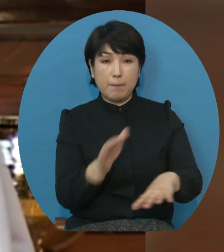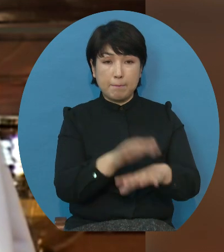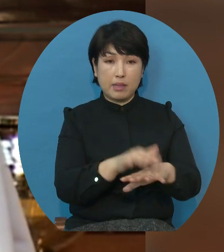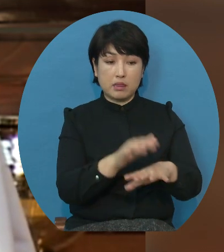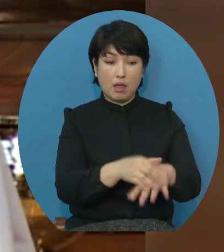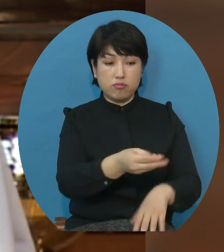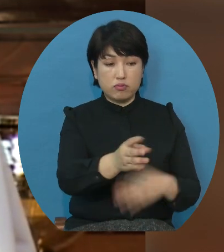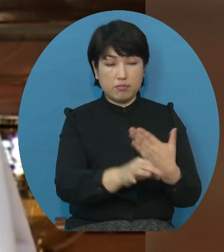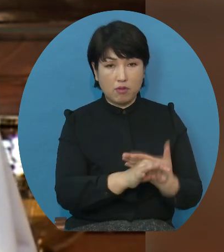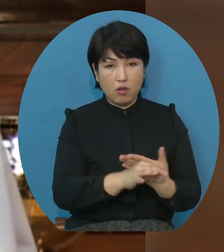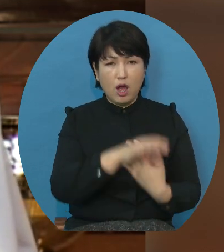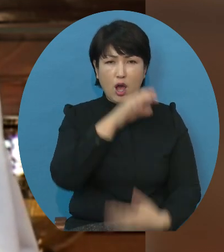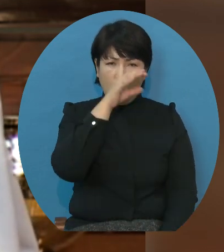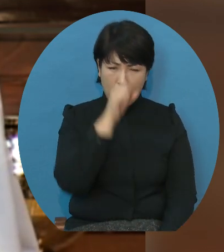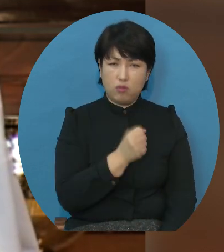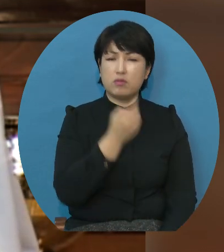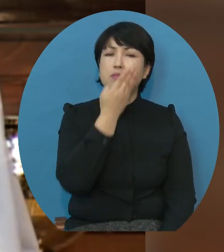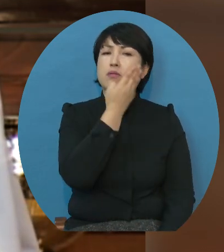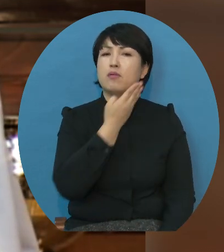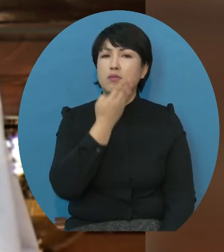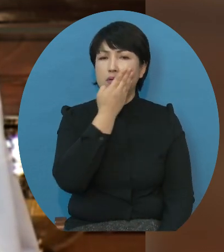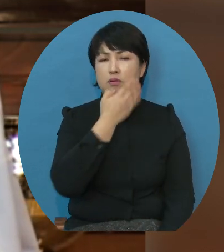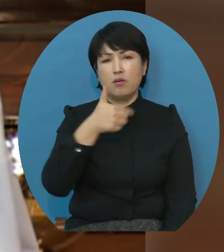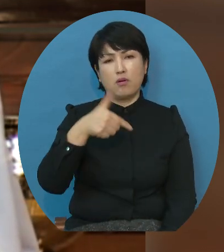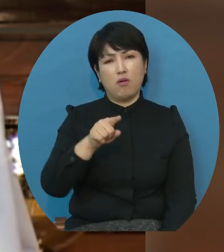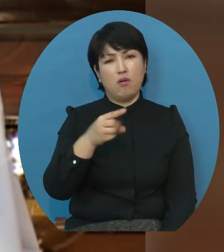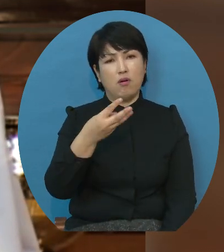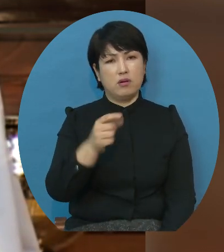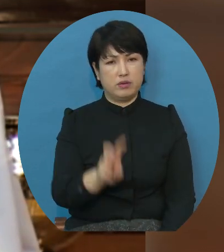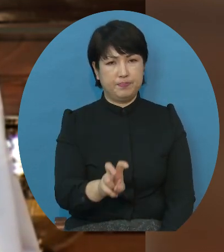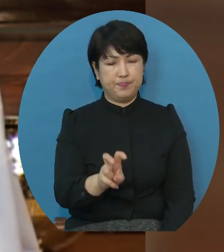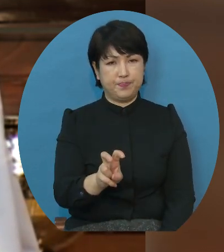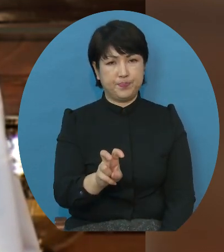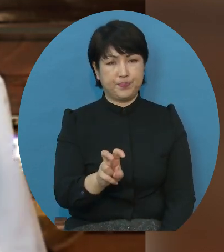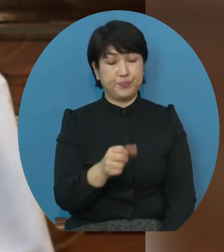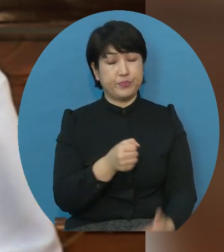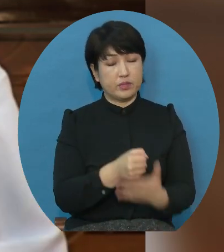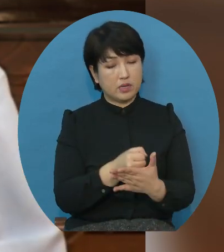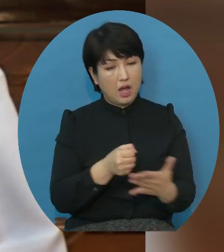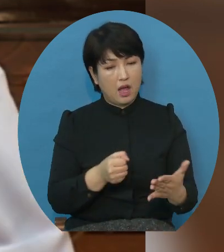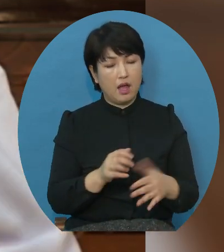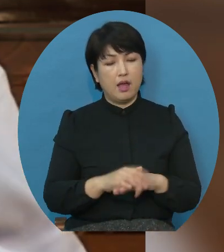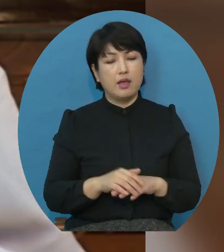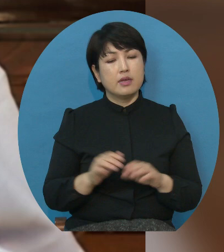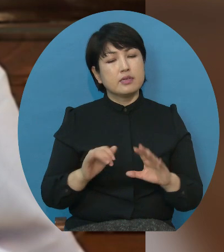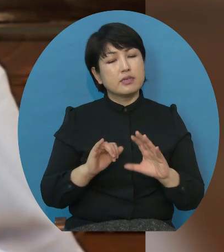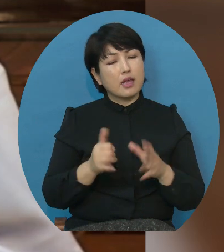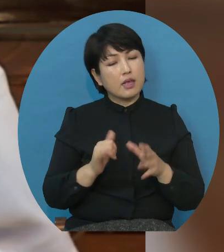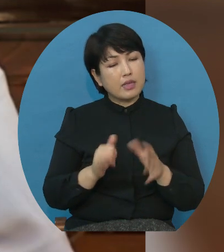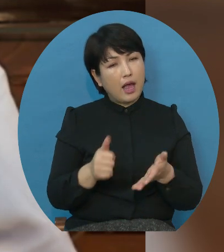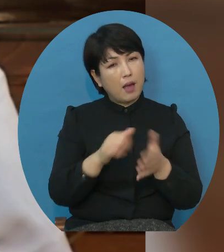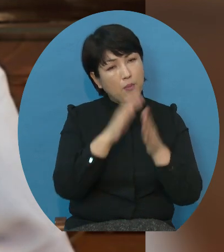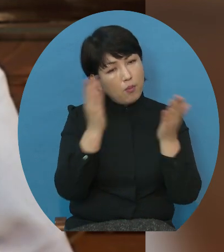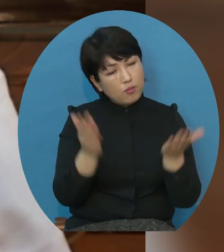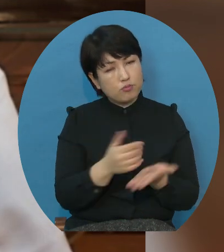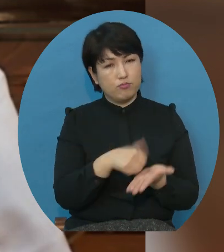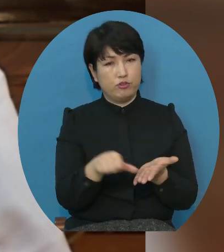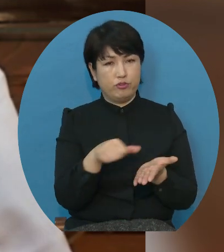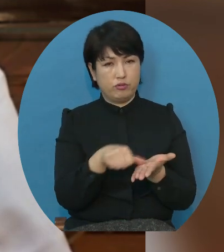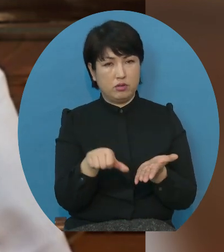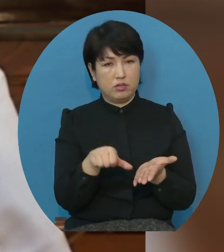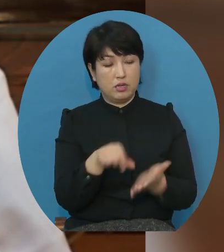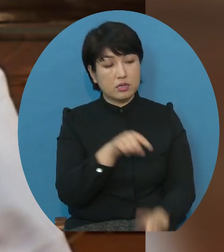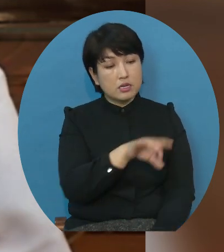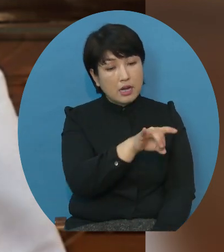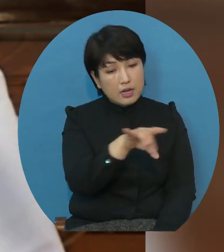된다 아주 양질의 그럼 이 된다 그런게 이 세상의 만물은 그 자체는